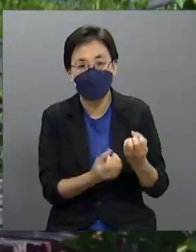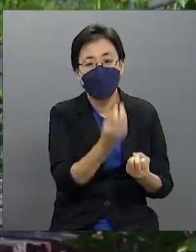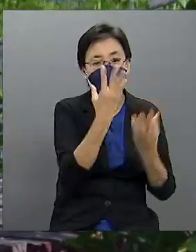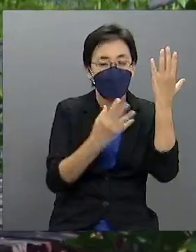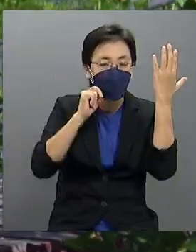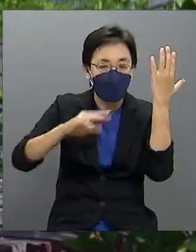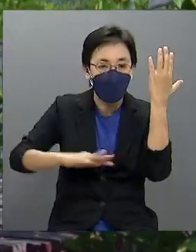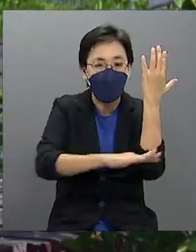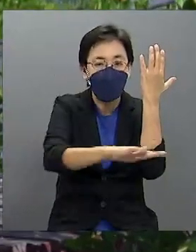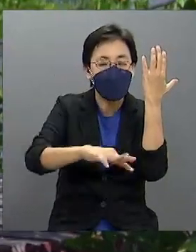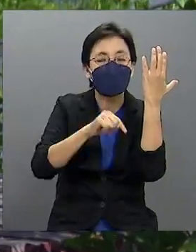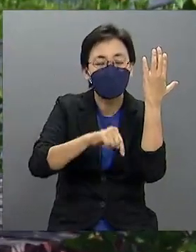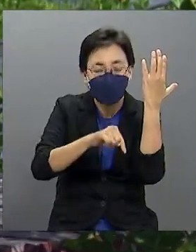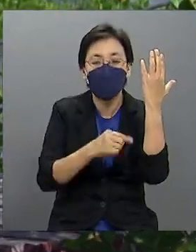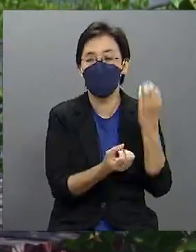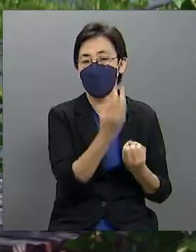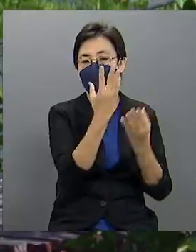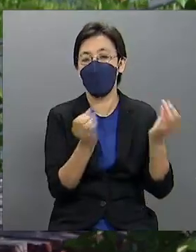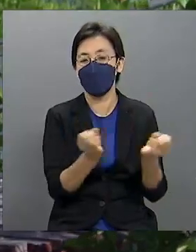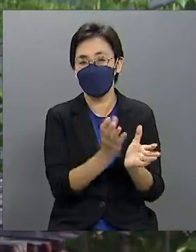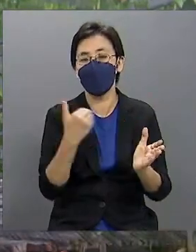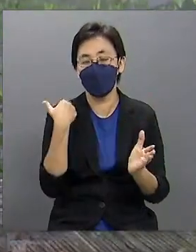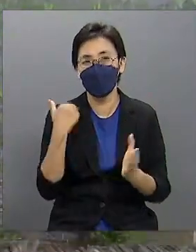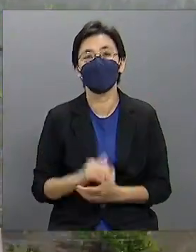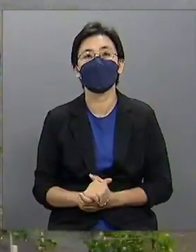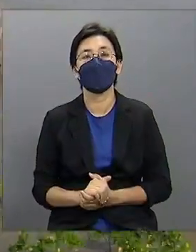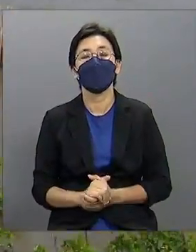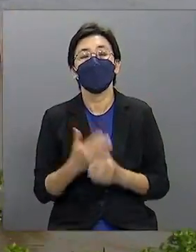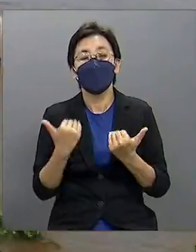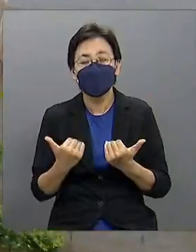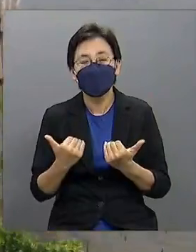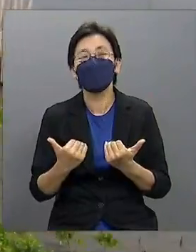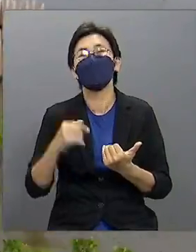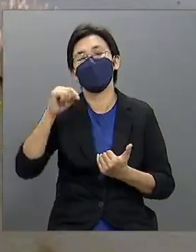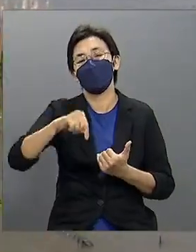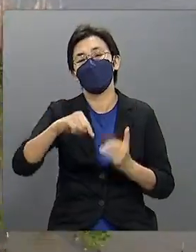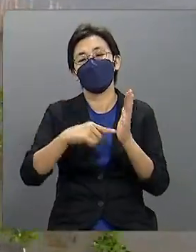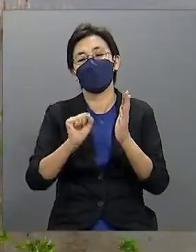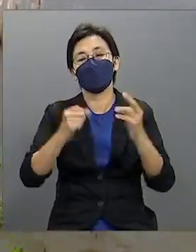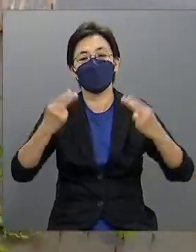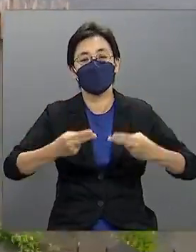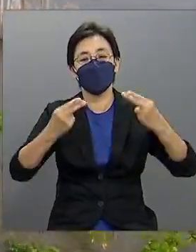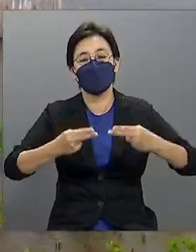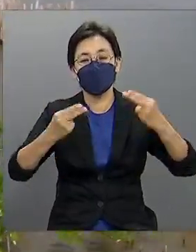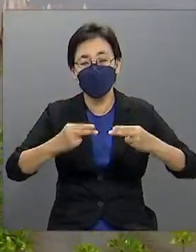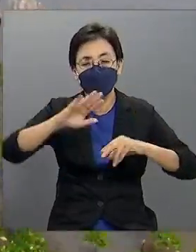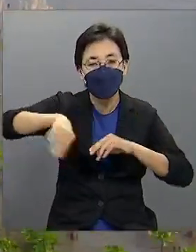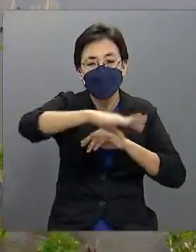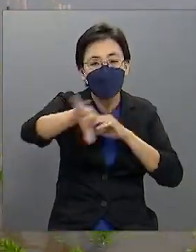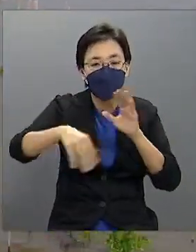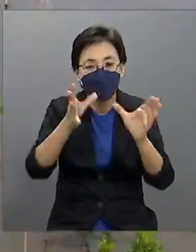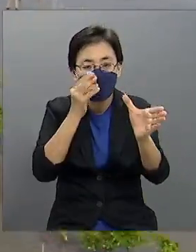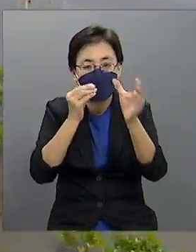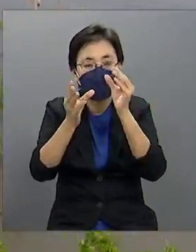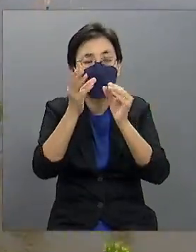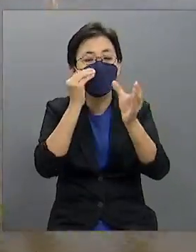ทในวันนี้ค่ะพากคคชมมาที่รงเรีนธ substantially ปลชายเลนจังหวดสมุดสงครามนะคะเพื่อมาเรีนรู้วิธีการรับมอไธรมชา